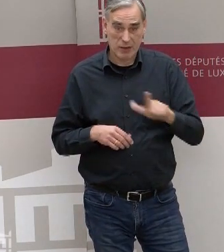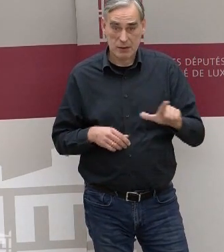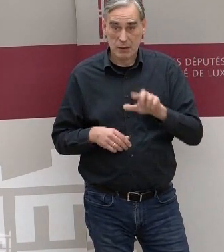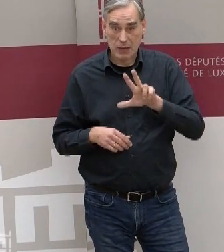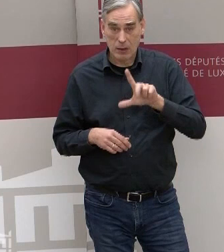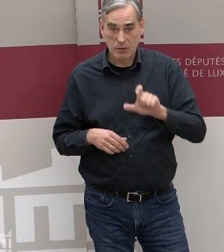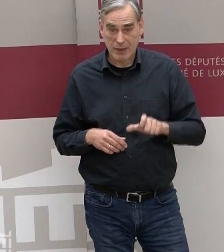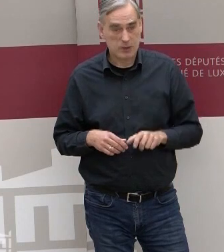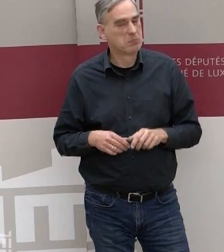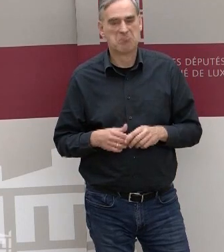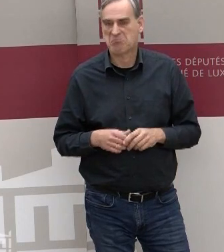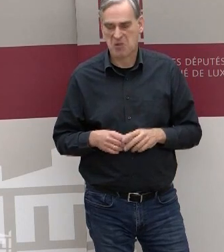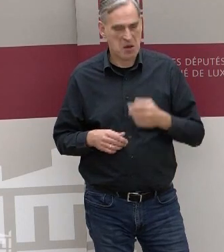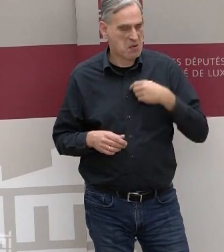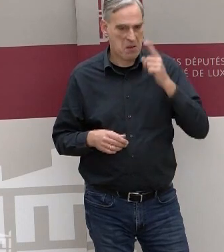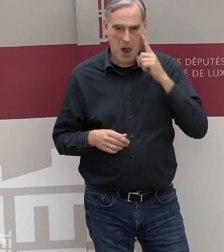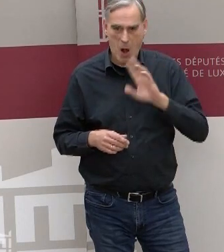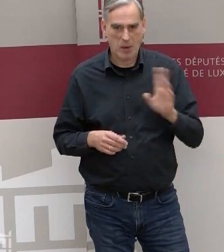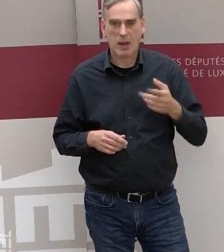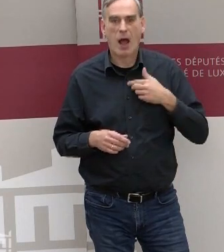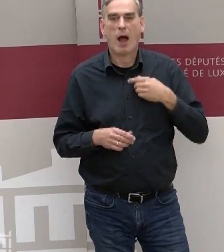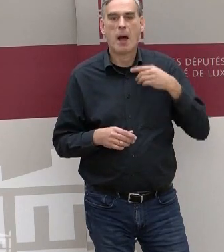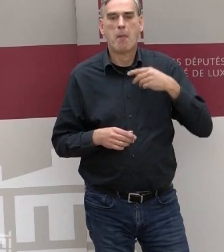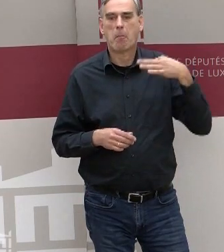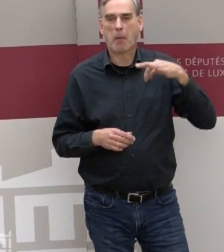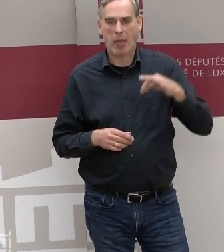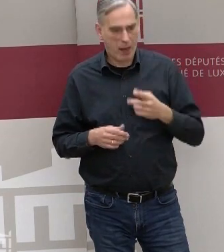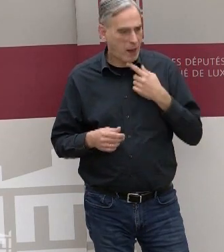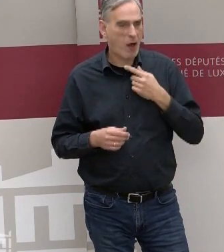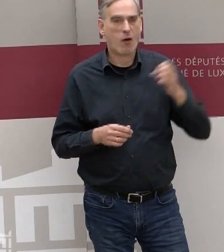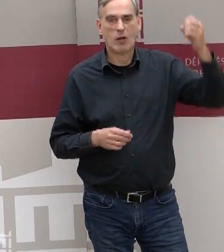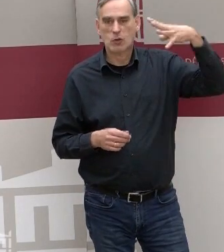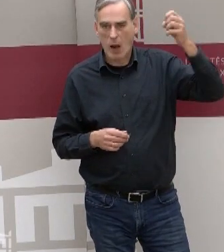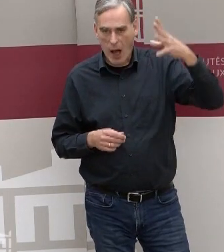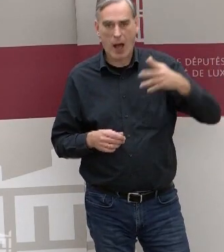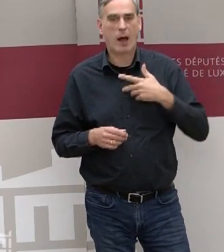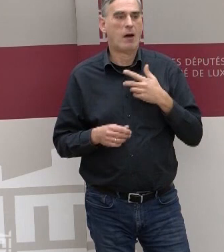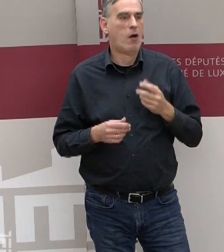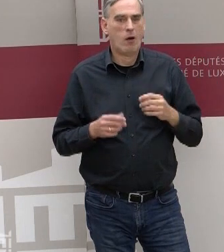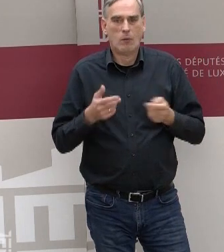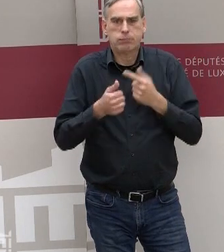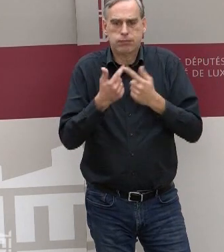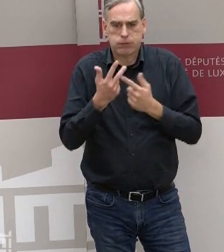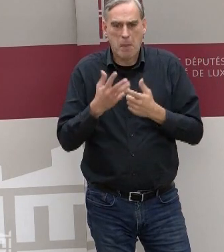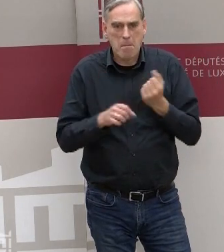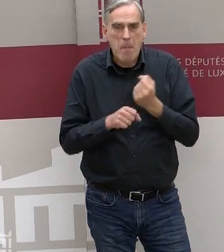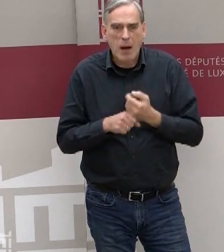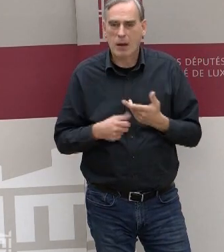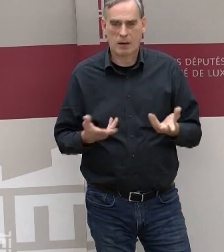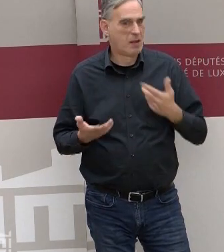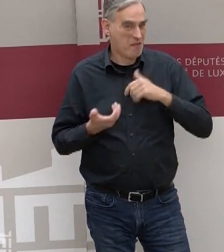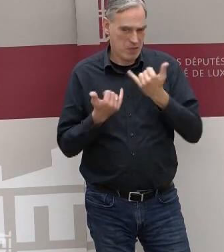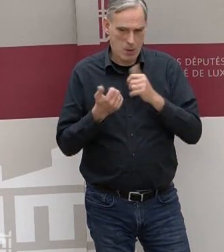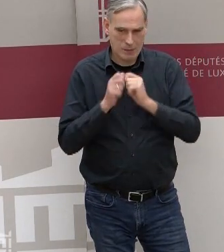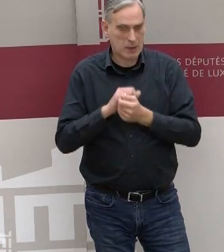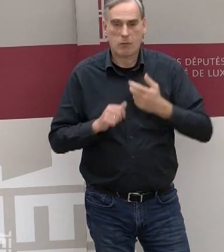die Photovoltaik-Projekte, dann noch nach umgesetzt gehen, weil wir nicht wissen, wo die am Budget rumzufangen